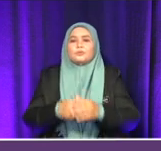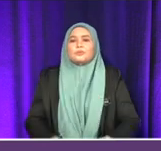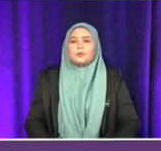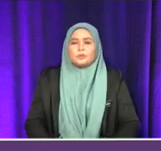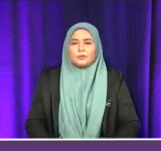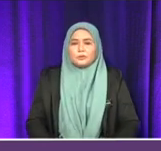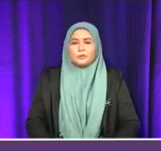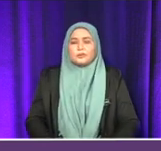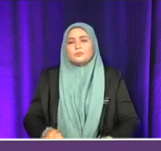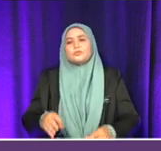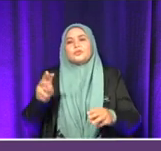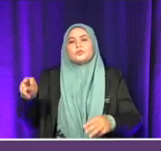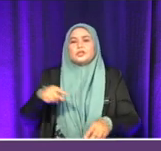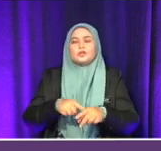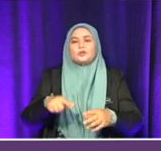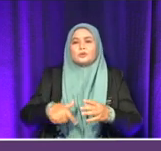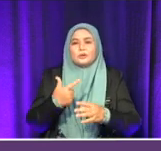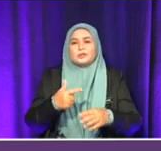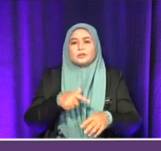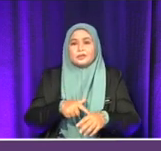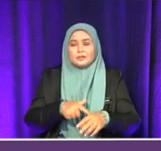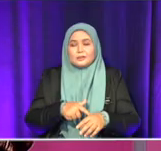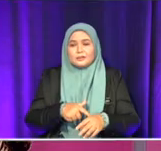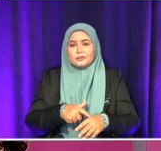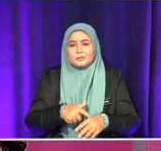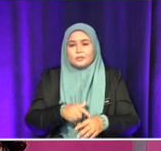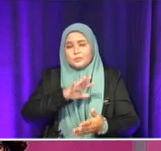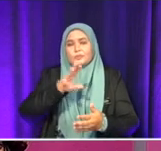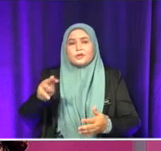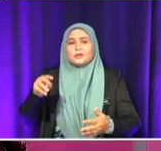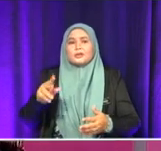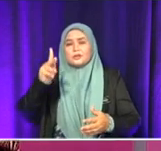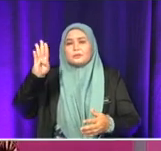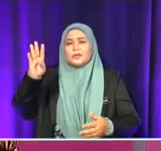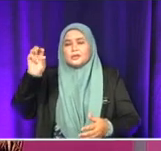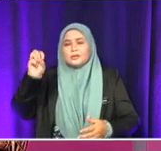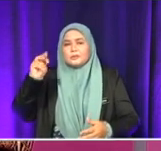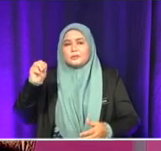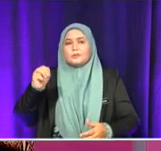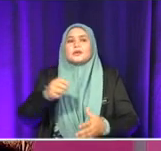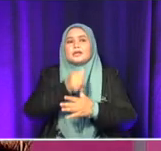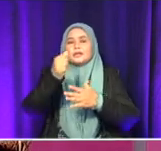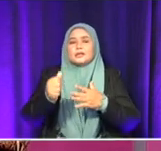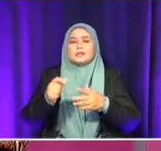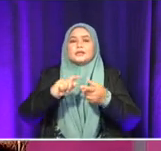Aiman dan contoh murid-murid di Kalua murid-murid yang berada di dalam talian sebenarnya kbsm ini telepon berakhir dan digantikan dengan